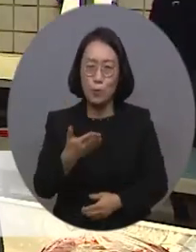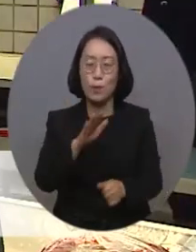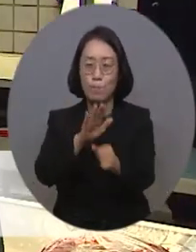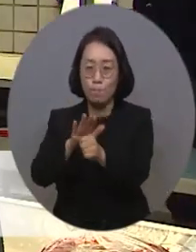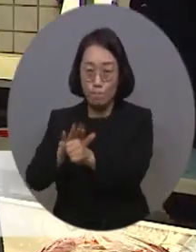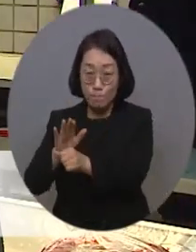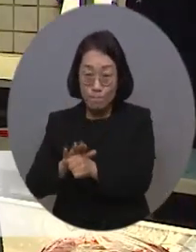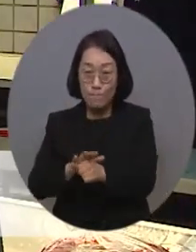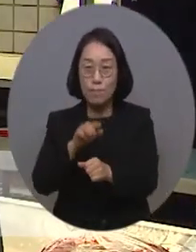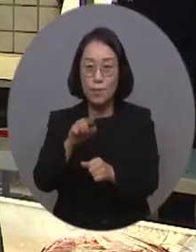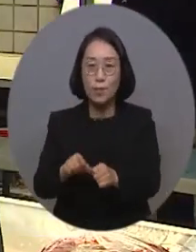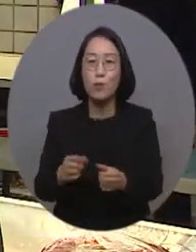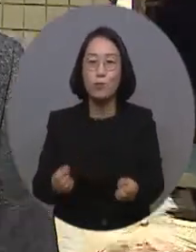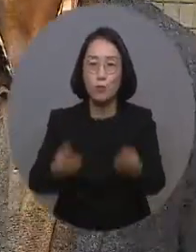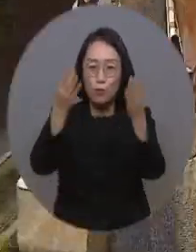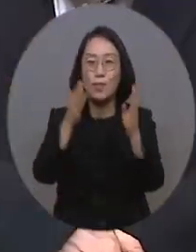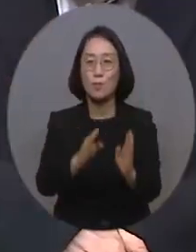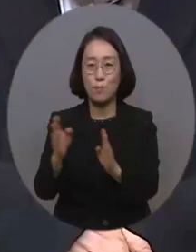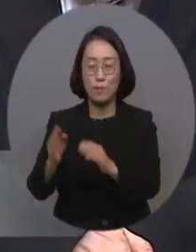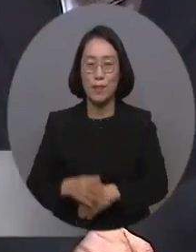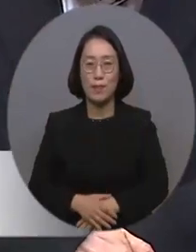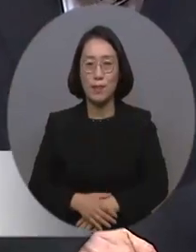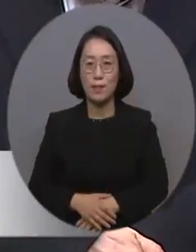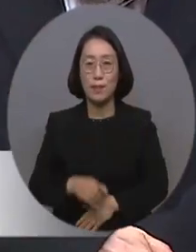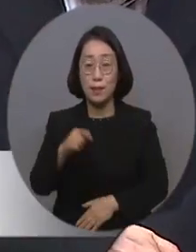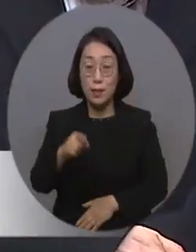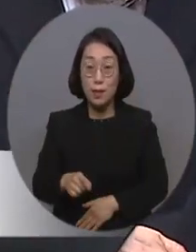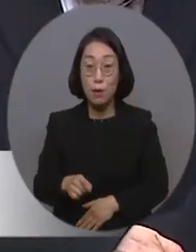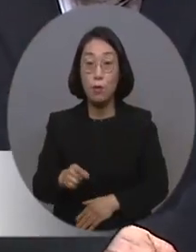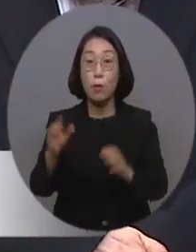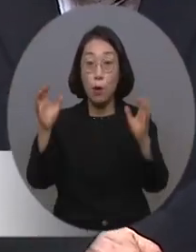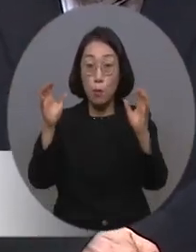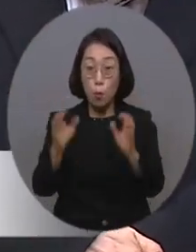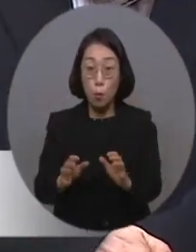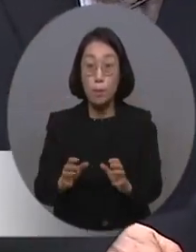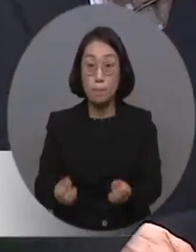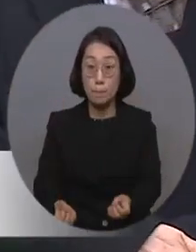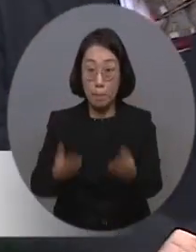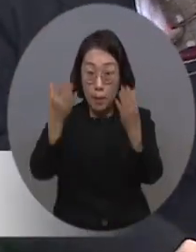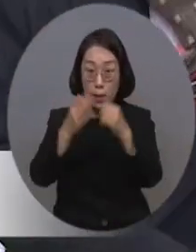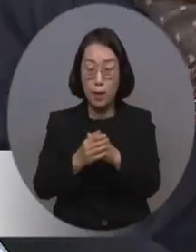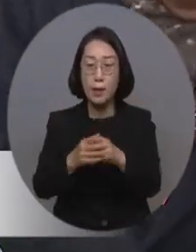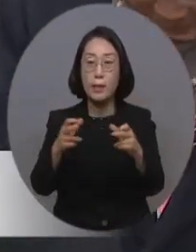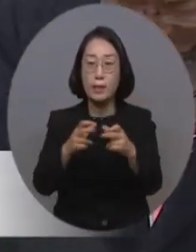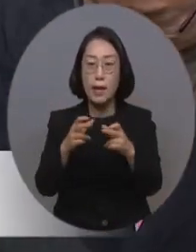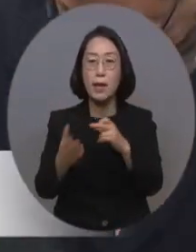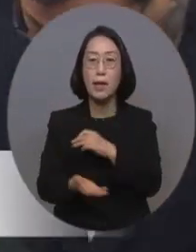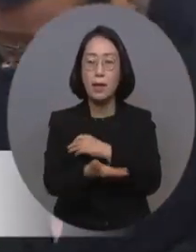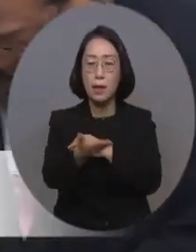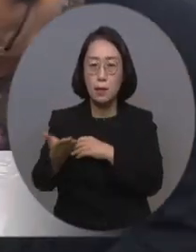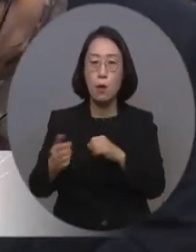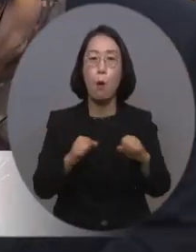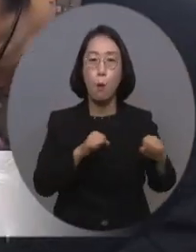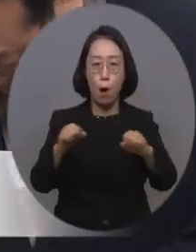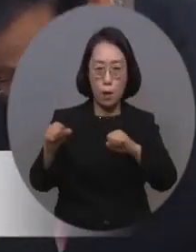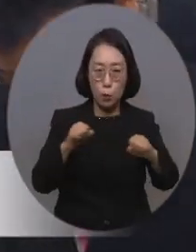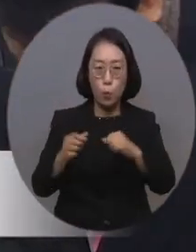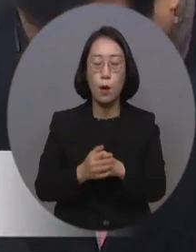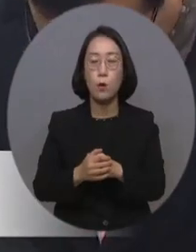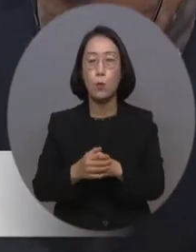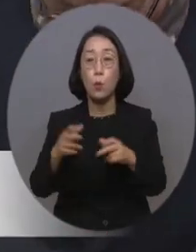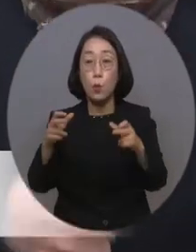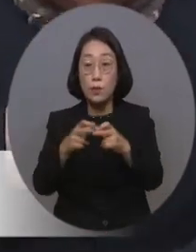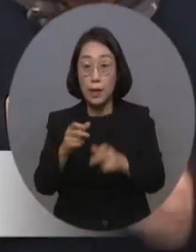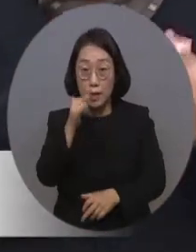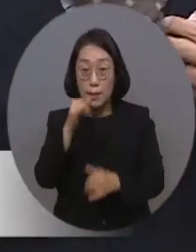김장 대축제를 준비를 했습니다. 이런 행사를 함으로써 장애인들이 활동하고 또